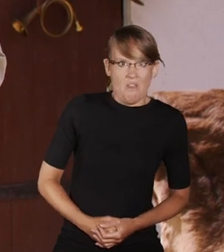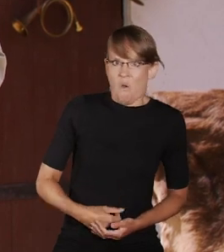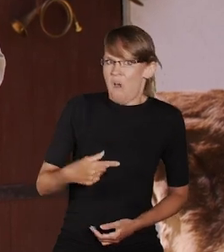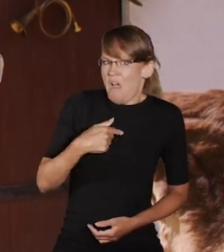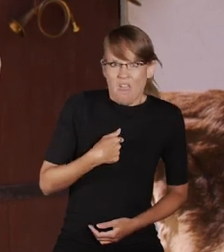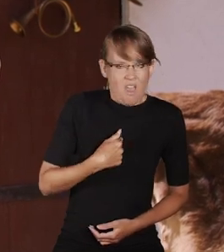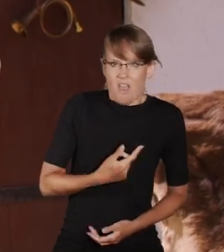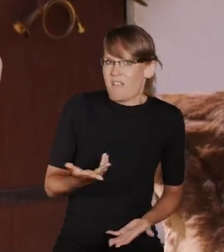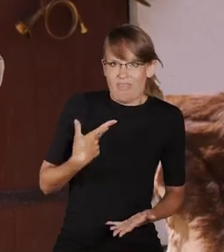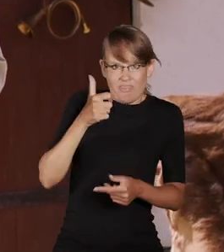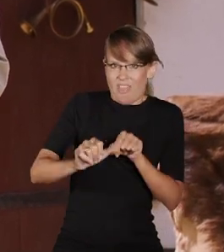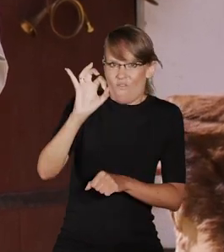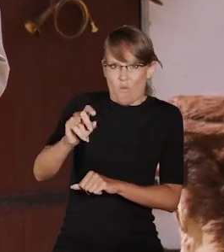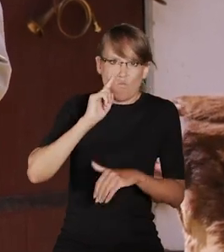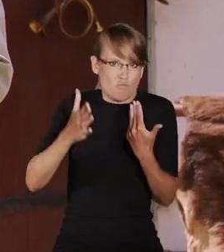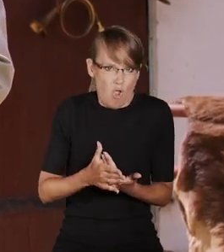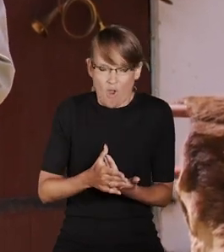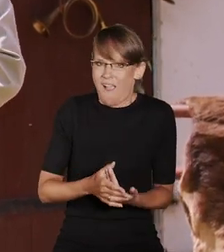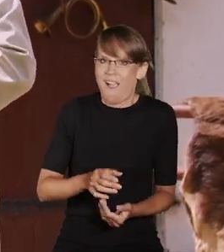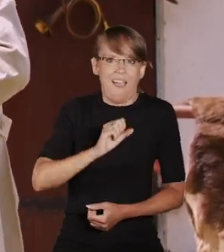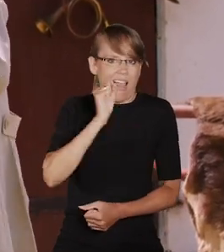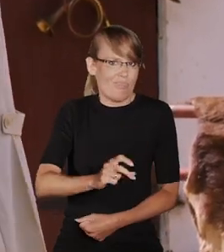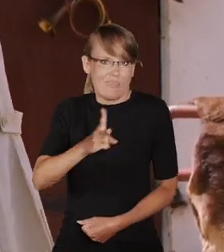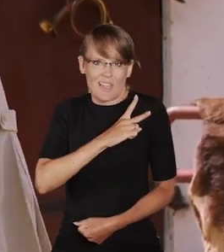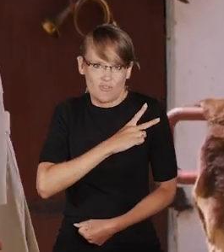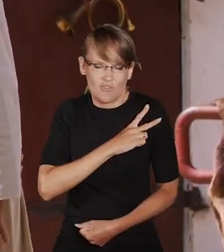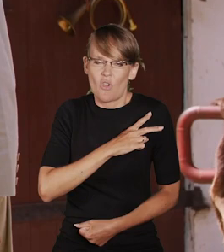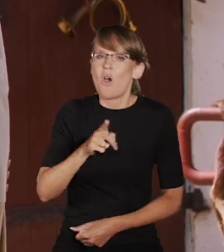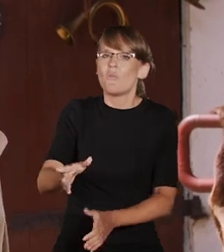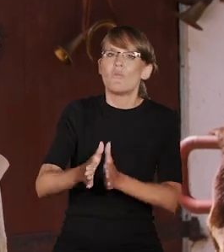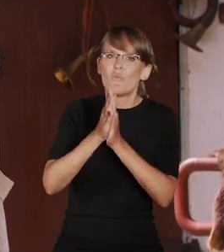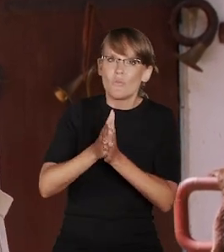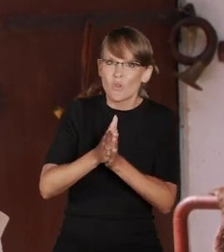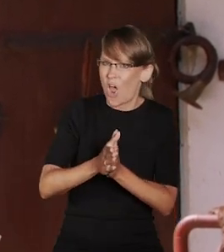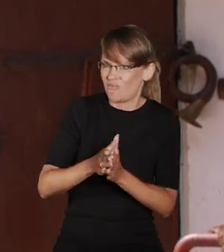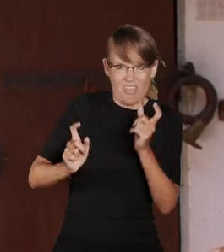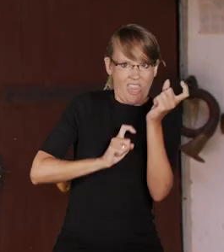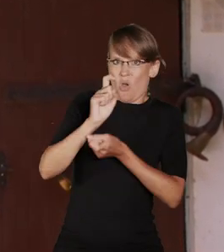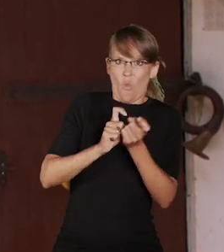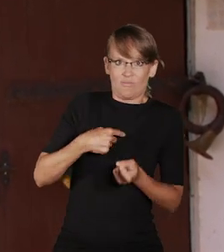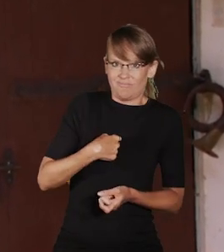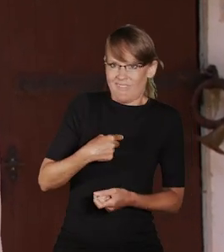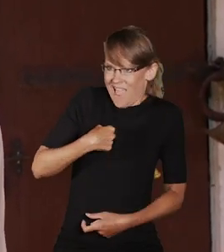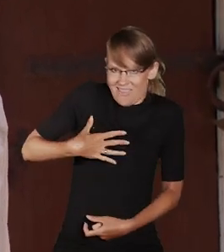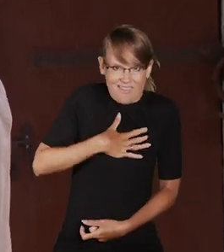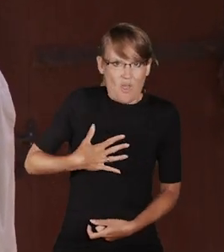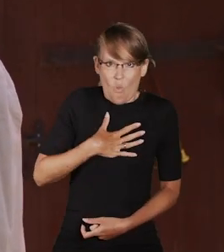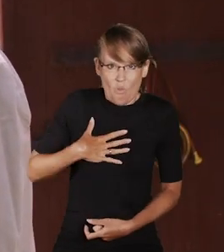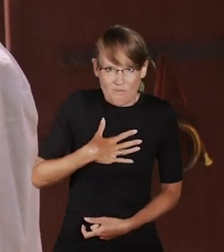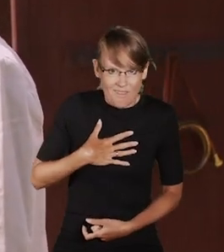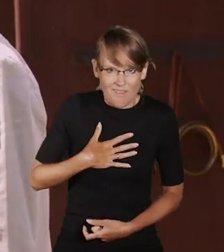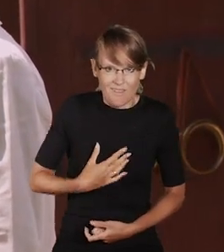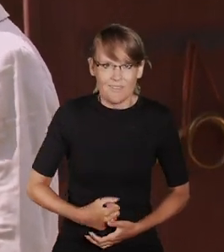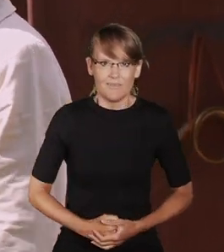Na złość panu nie dam ani grosza. Proszę mnie zostawić w spokoju. A ja nie mam przyjemności być ani